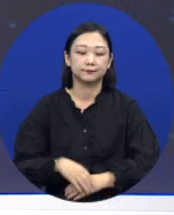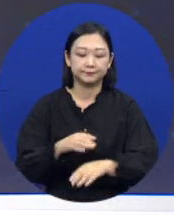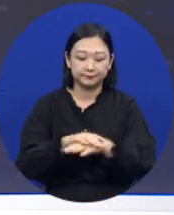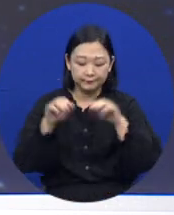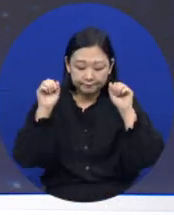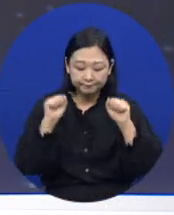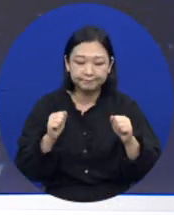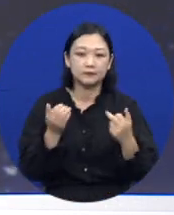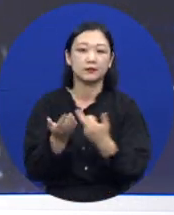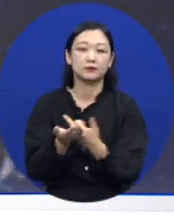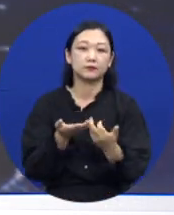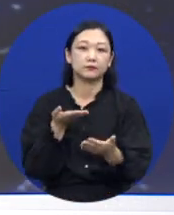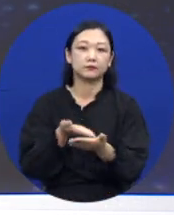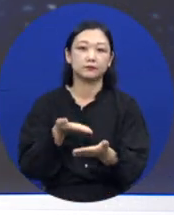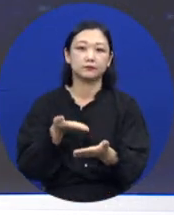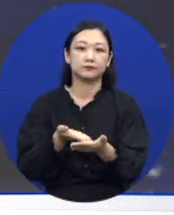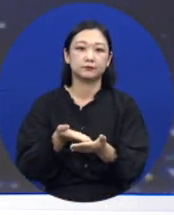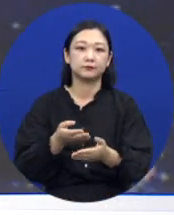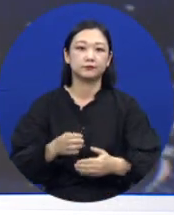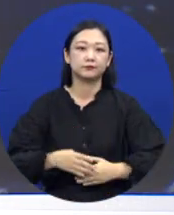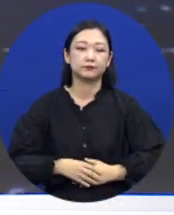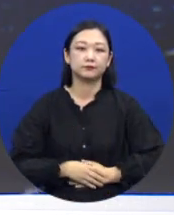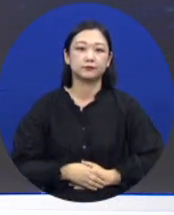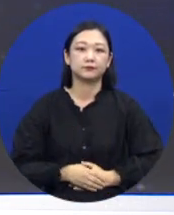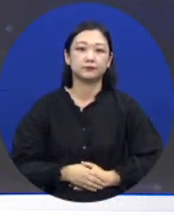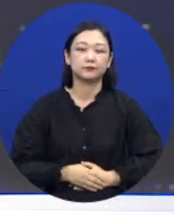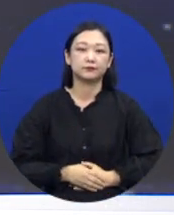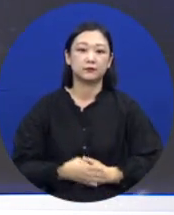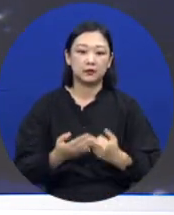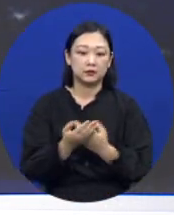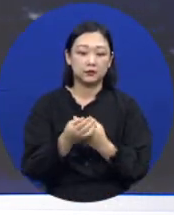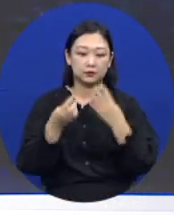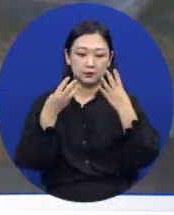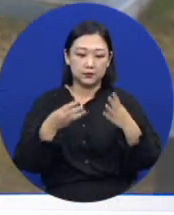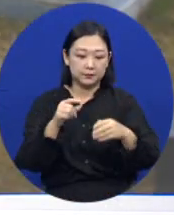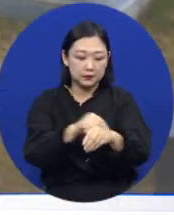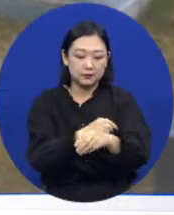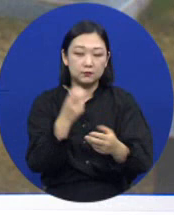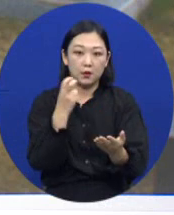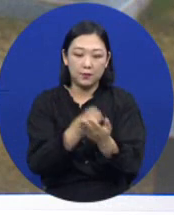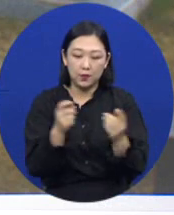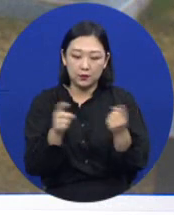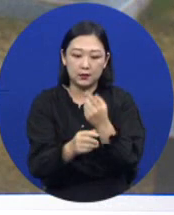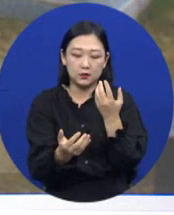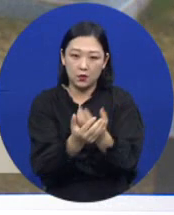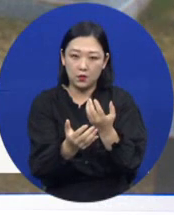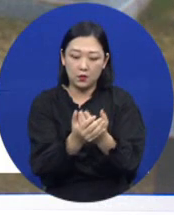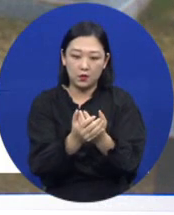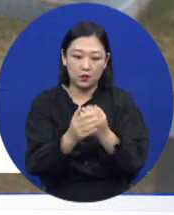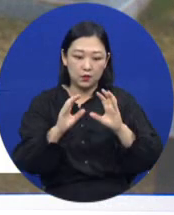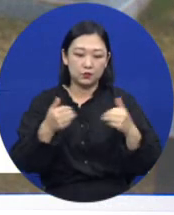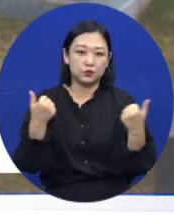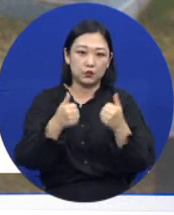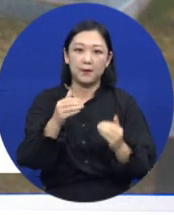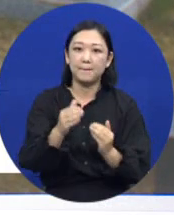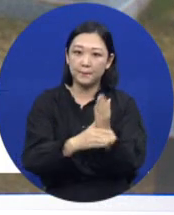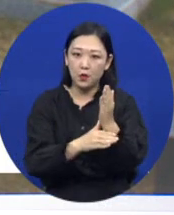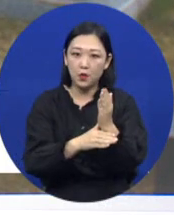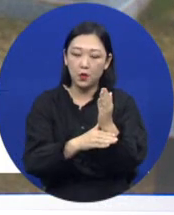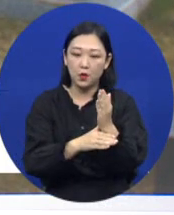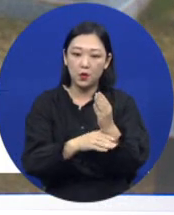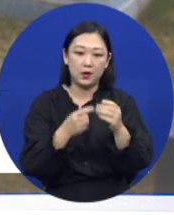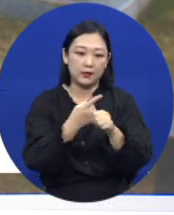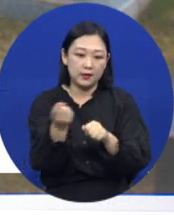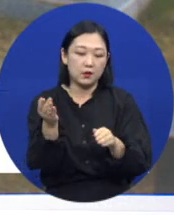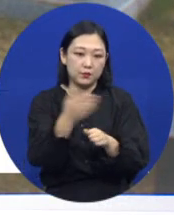여러분 안녕하십니까 뉴스데스크 제주를 시작하겠습니다 제주 4 3 특별법 개정안이 국회를 통과하면서 내년부터 4 3